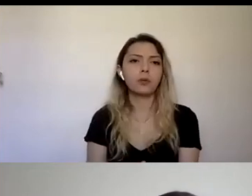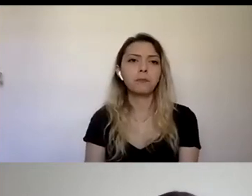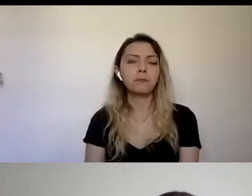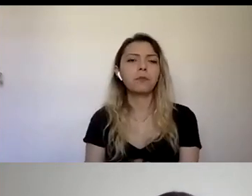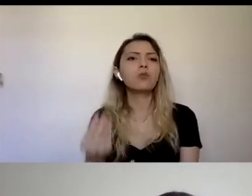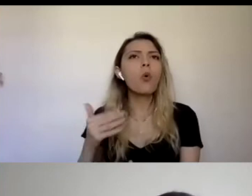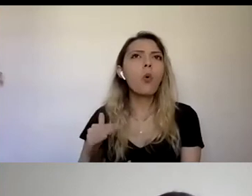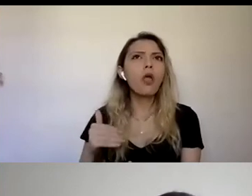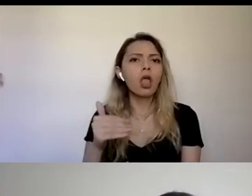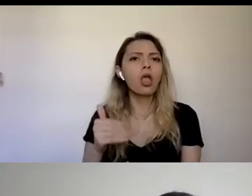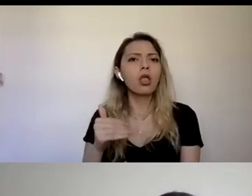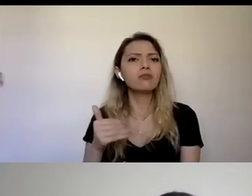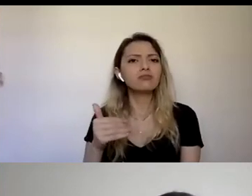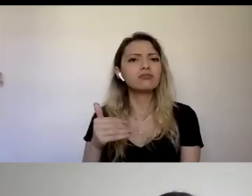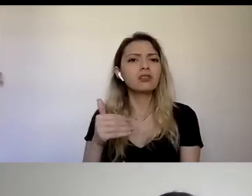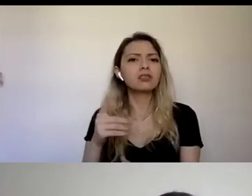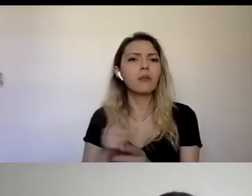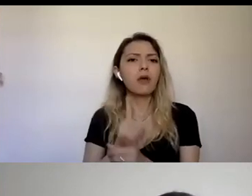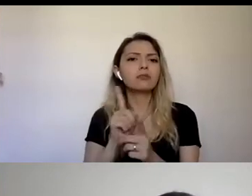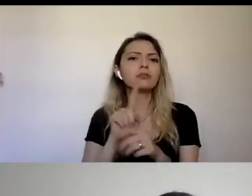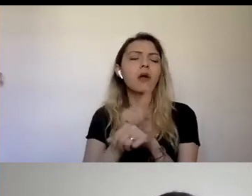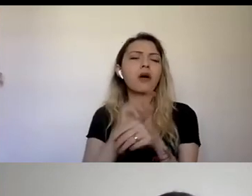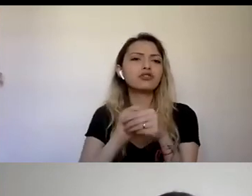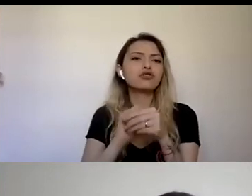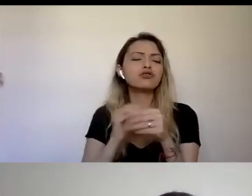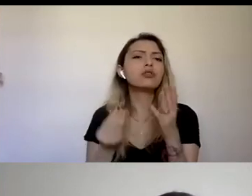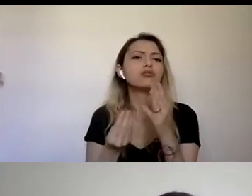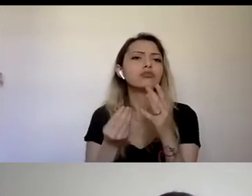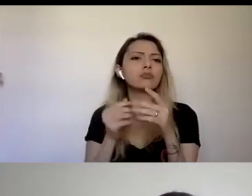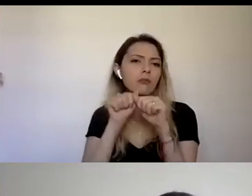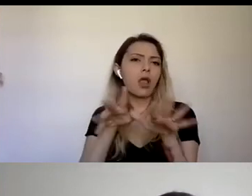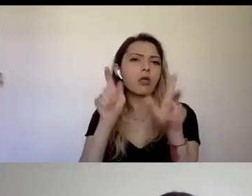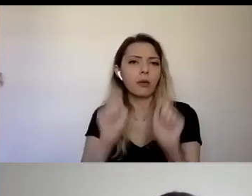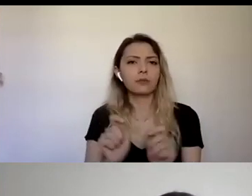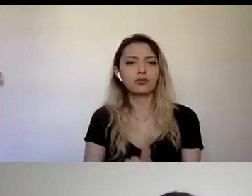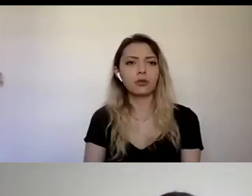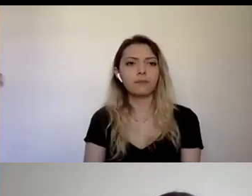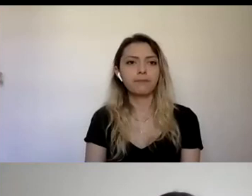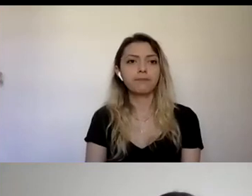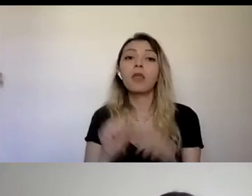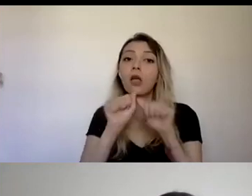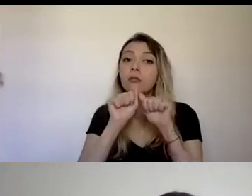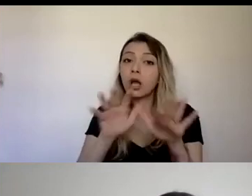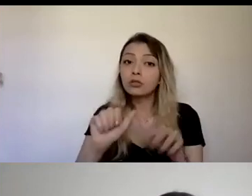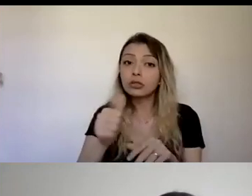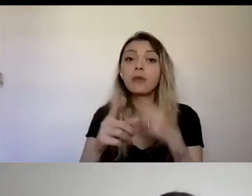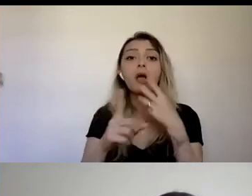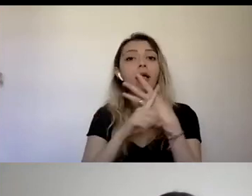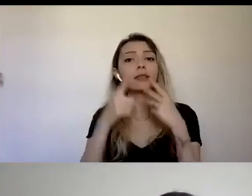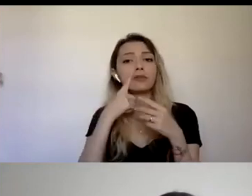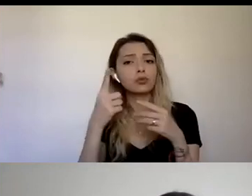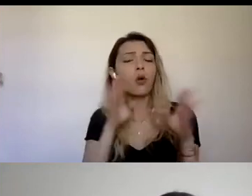çıktı olarak paylaşılacak. Paylaşıldığında etkinizin sosyal medya hesaplarından, web sitesinden